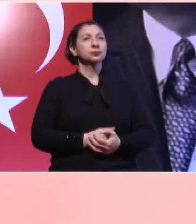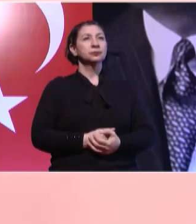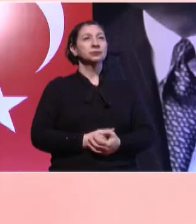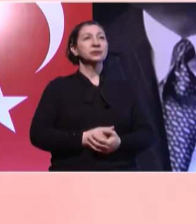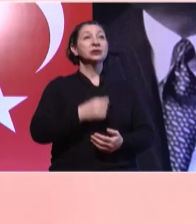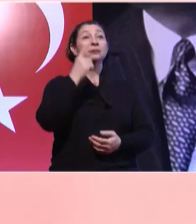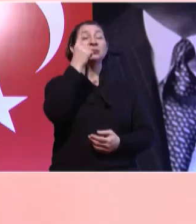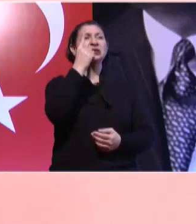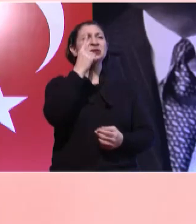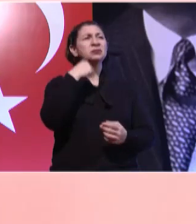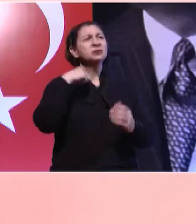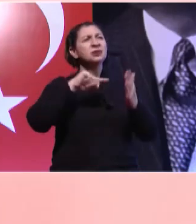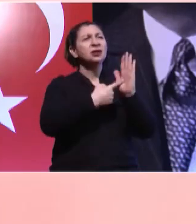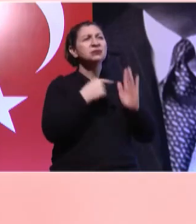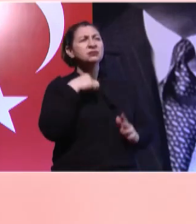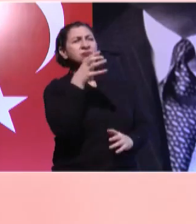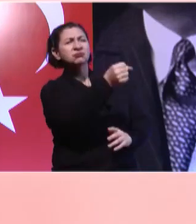birinci tespitim şu: